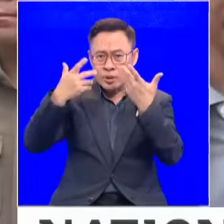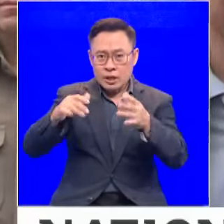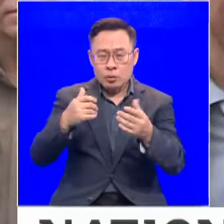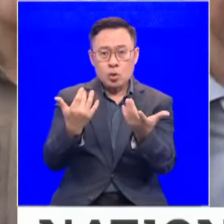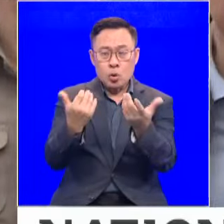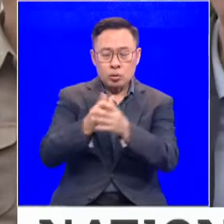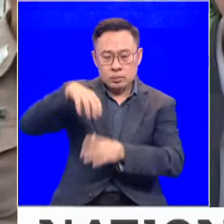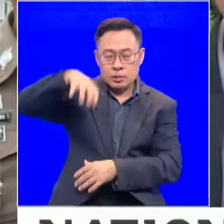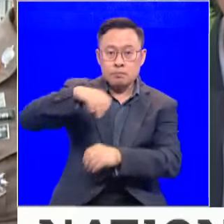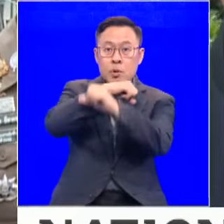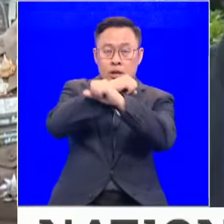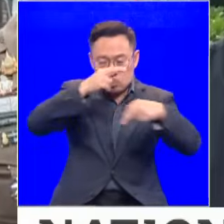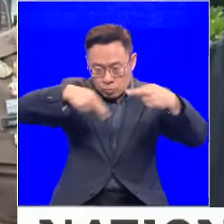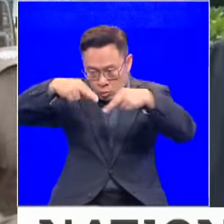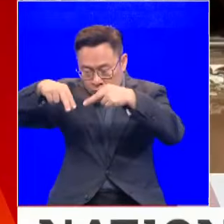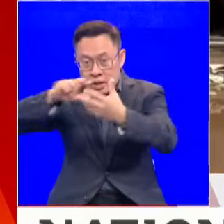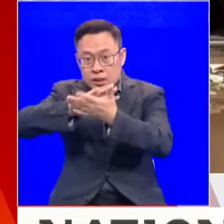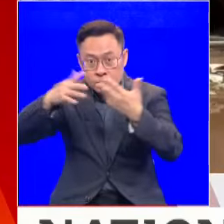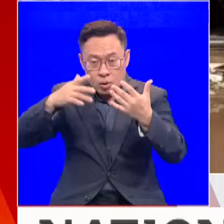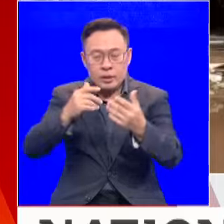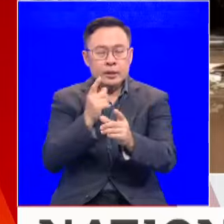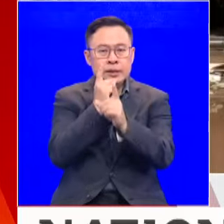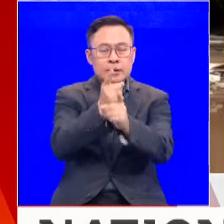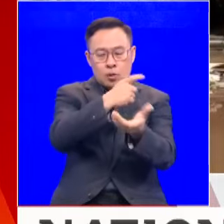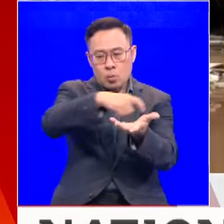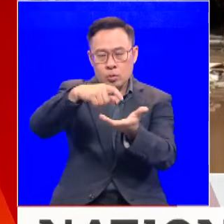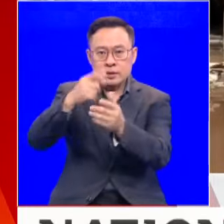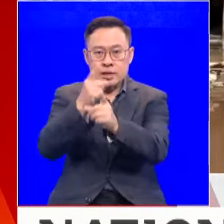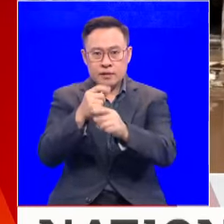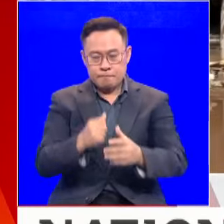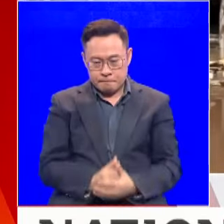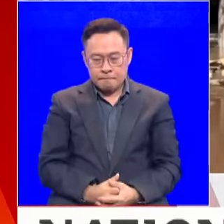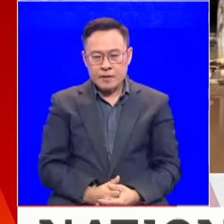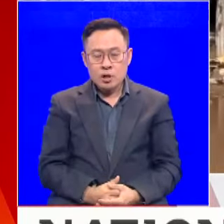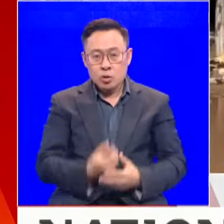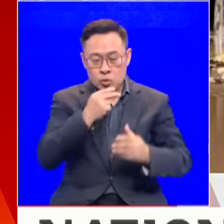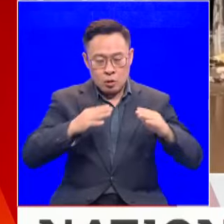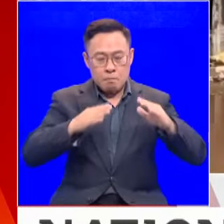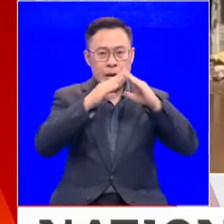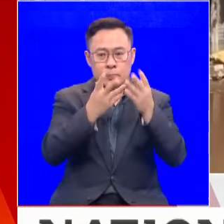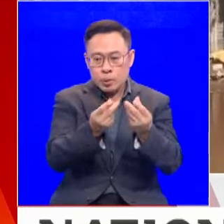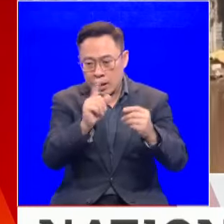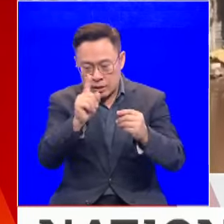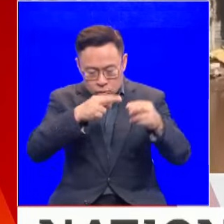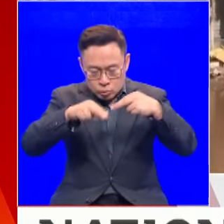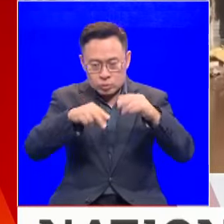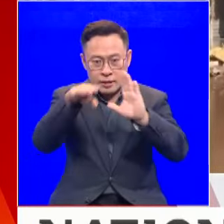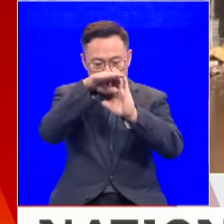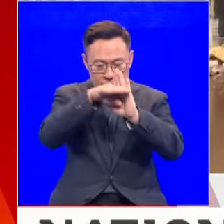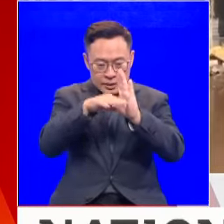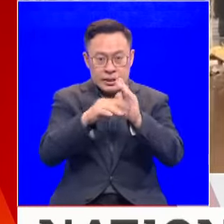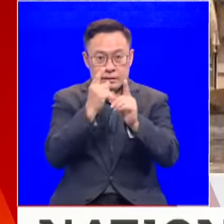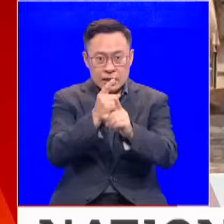เสียหายนะครับจะให้เงินตามมาตรฐานที่สูงที่สุดแต่ต้องดูด้วยว่าเข้าเกณฑ์หรือไม่ก็จะเริ่มตั้งแต่